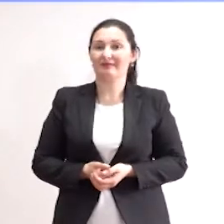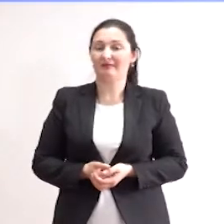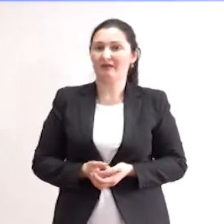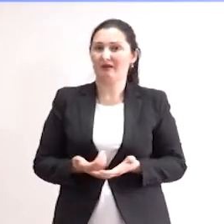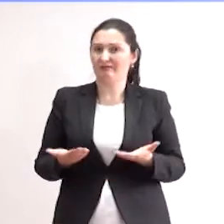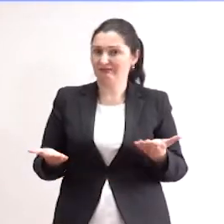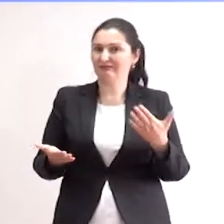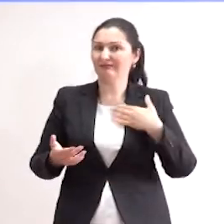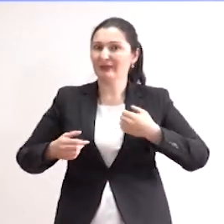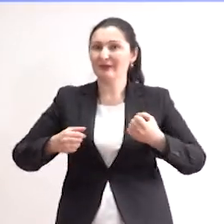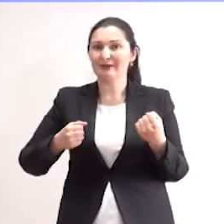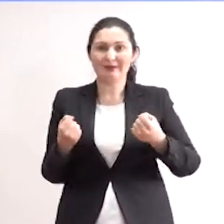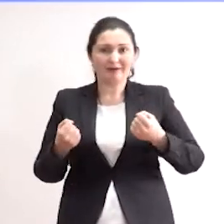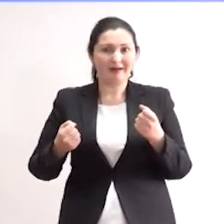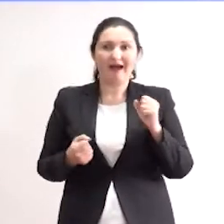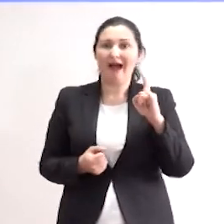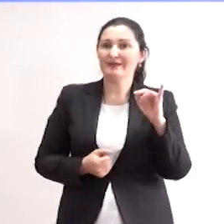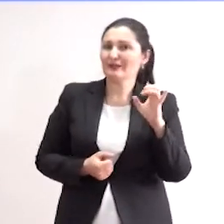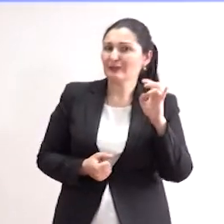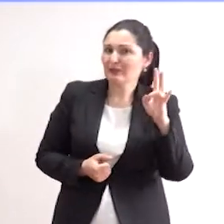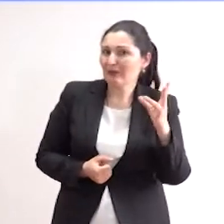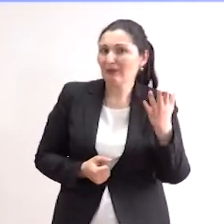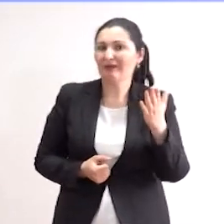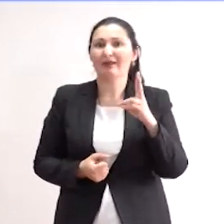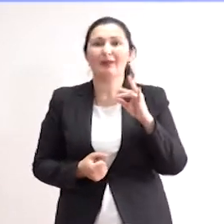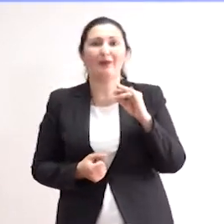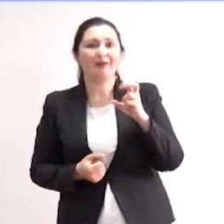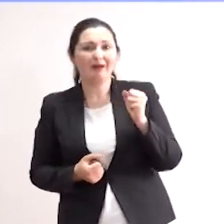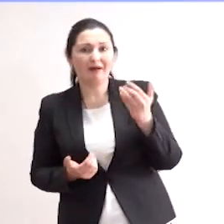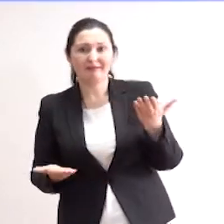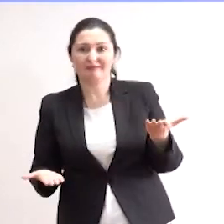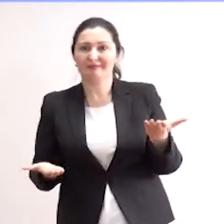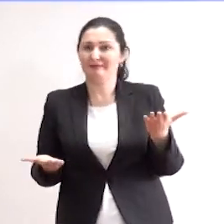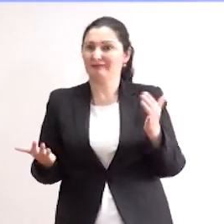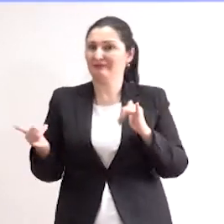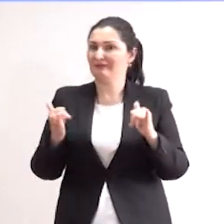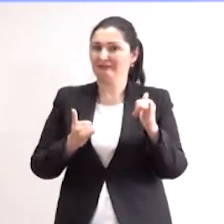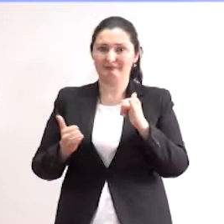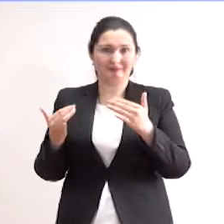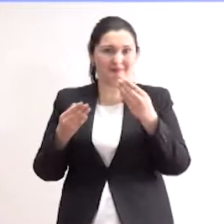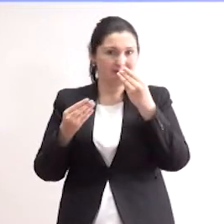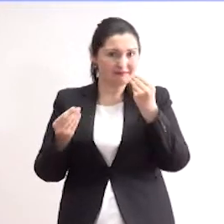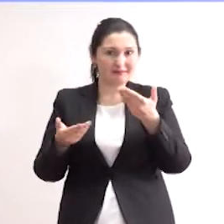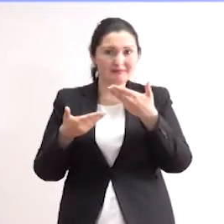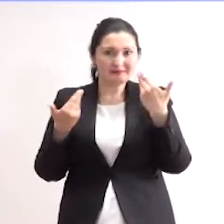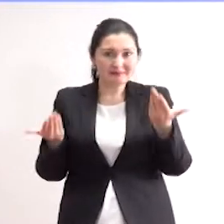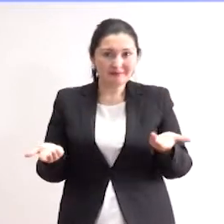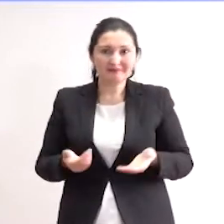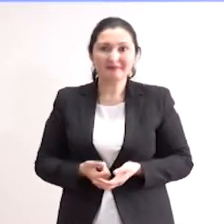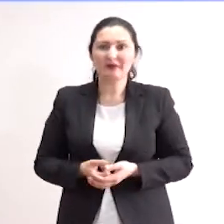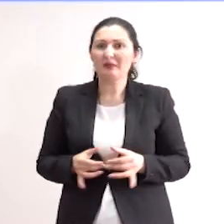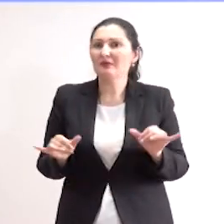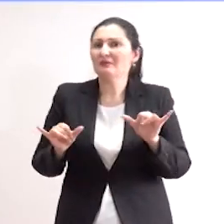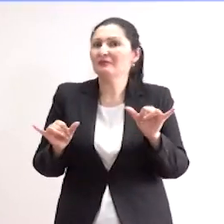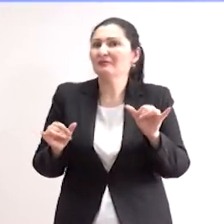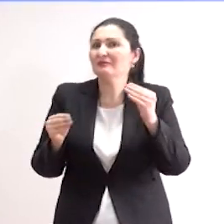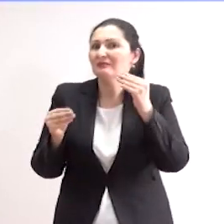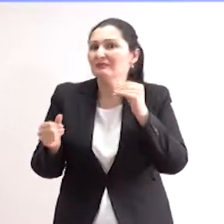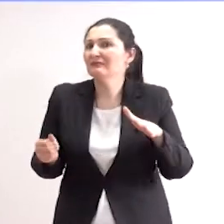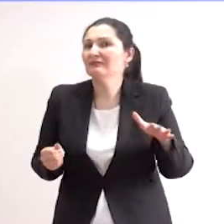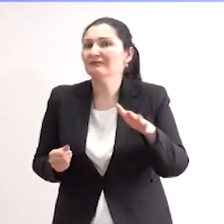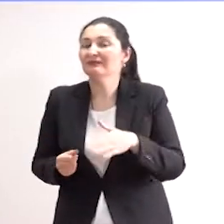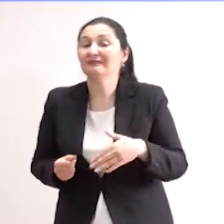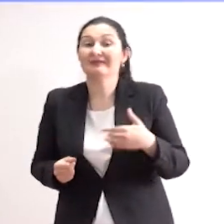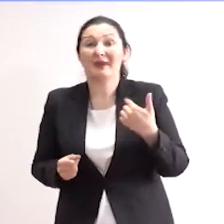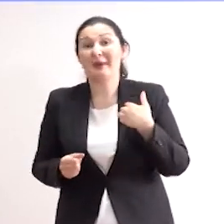Chora az dostoni mo aziz jon va lola baraki nist. Kujo boshan?